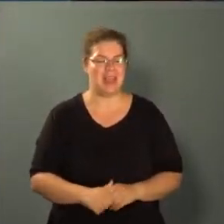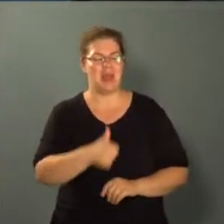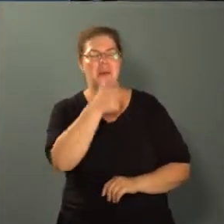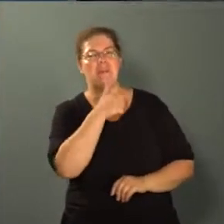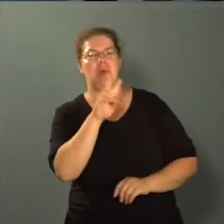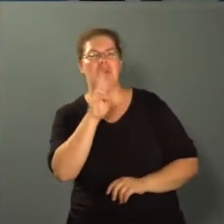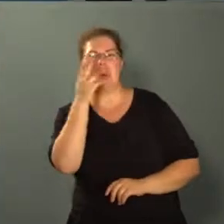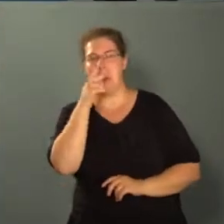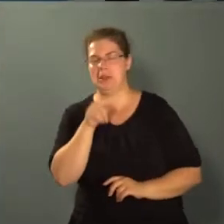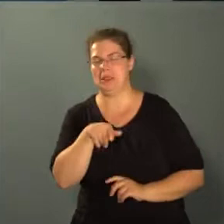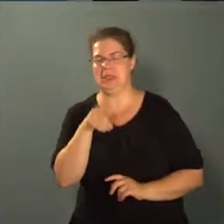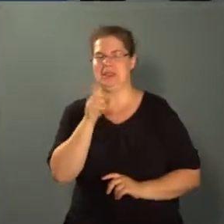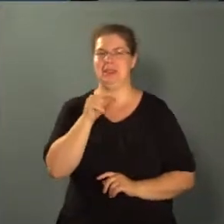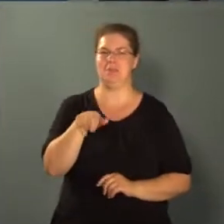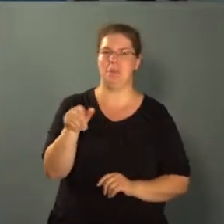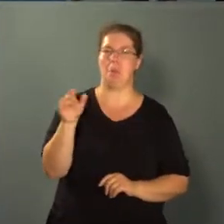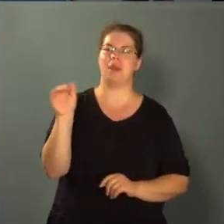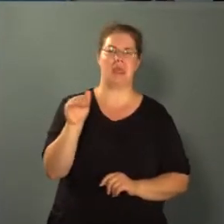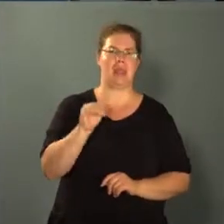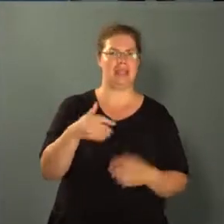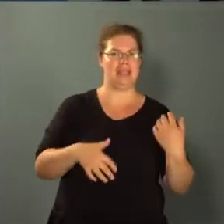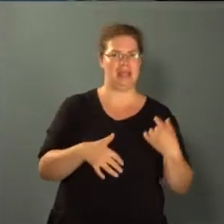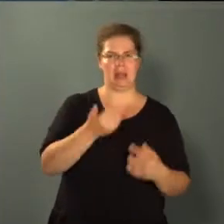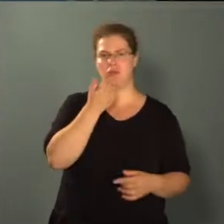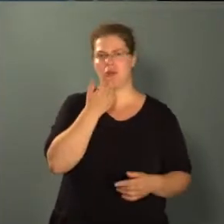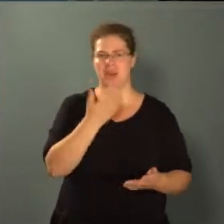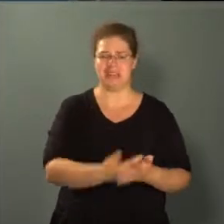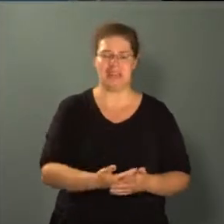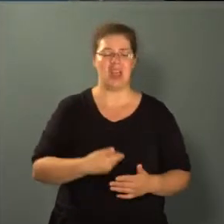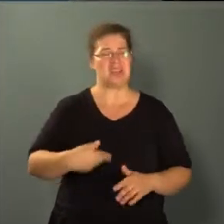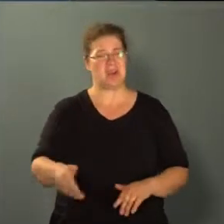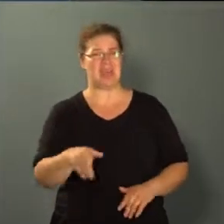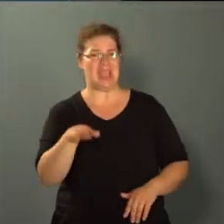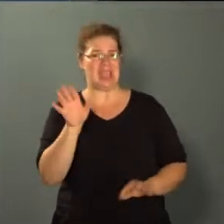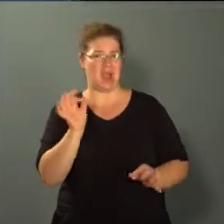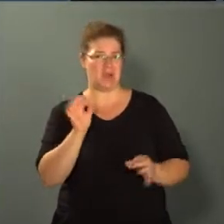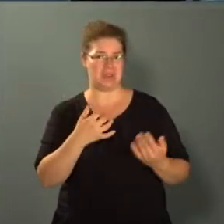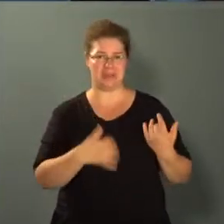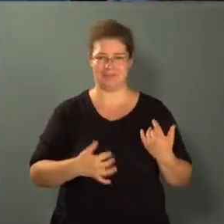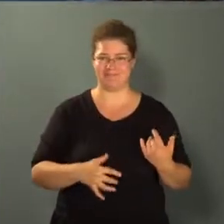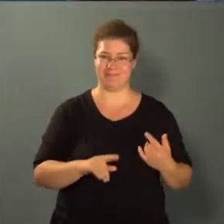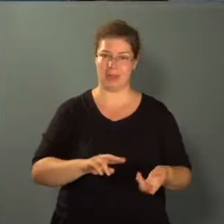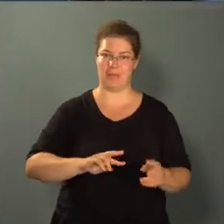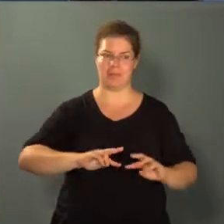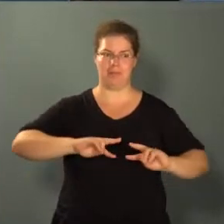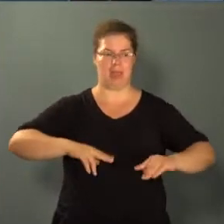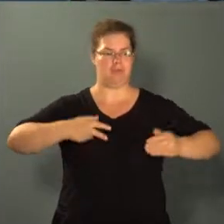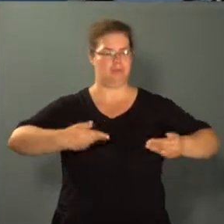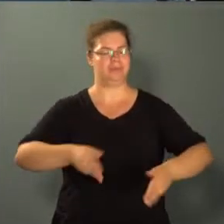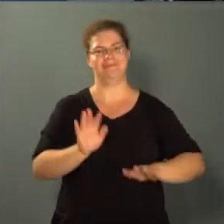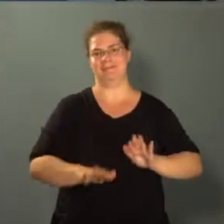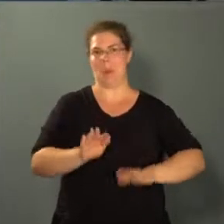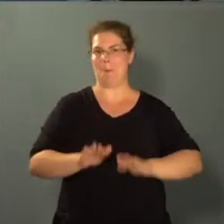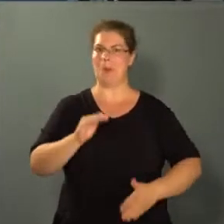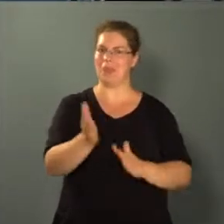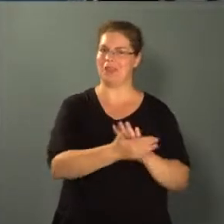Pozsonyi Tibor, a Hit Rock dobosa, gyerekként gitáros szeretett volna lenni. Kapott is egy akusztikus gitárt a szüleitől, de ő megfordította a hangszert és